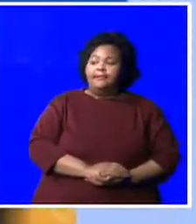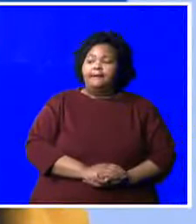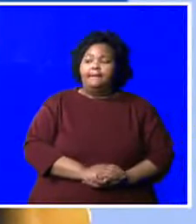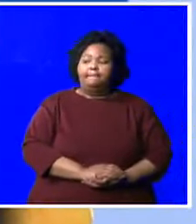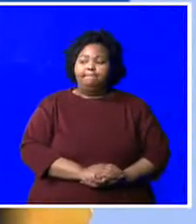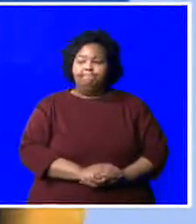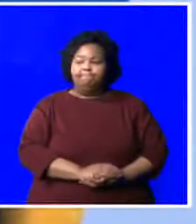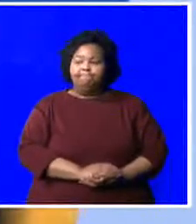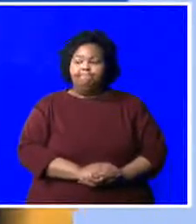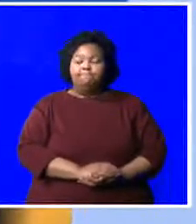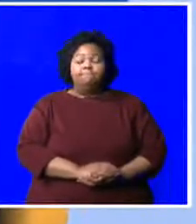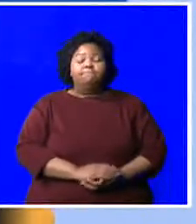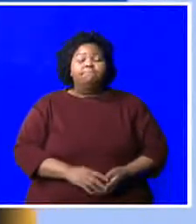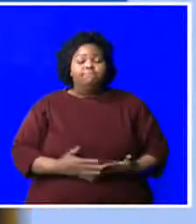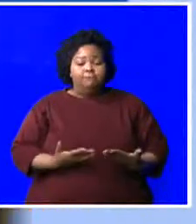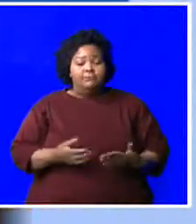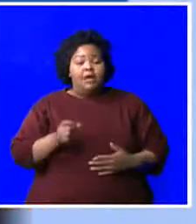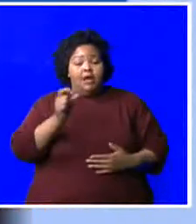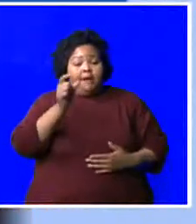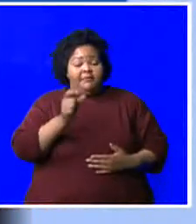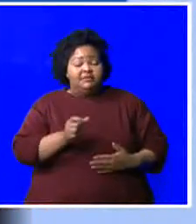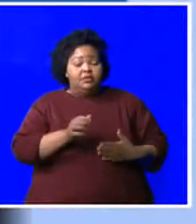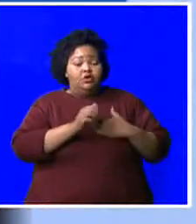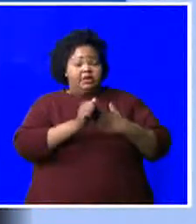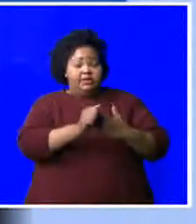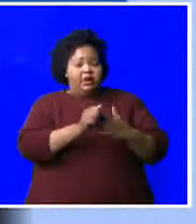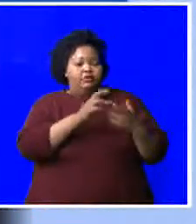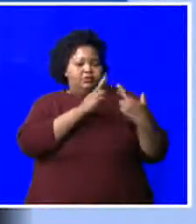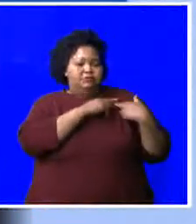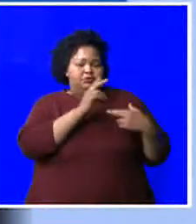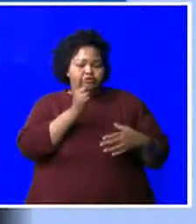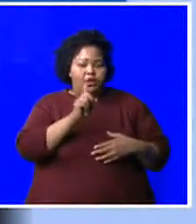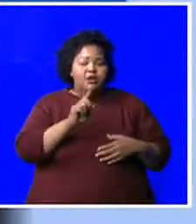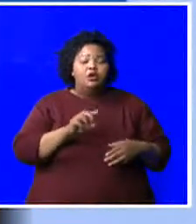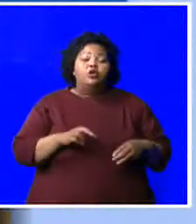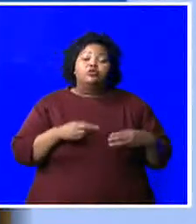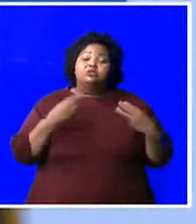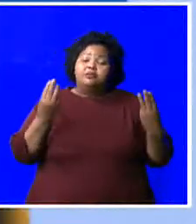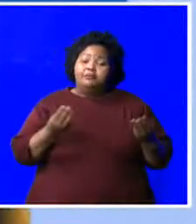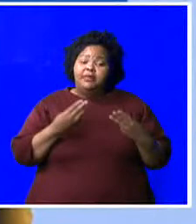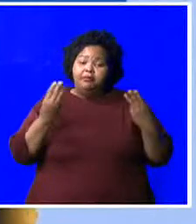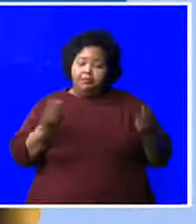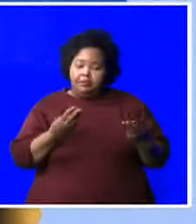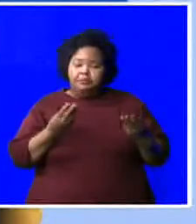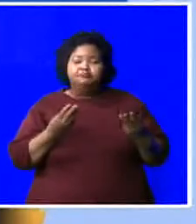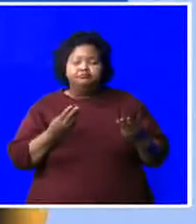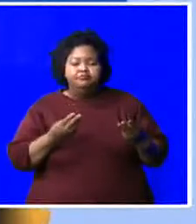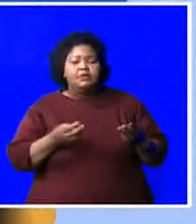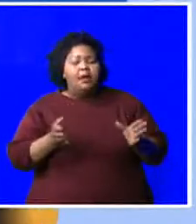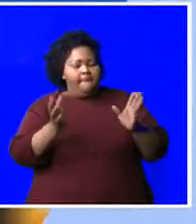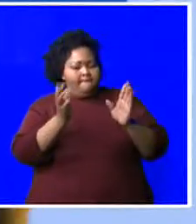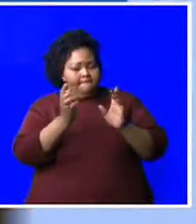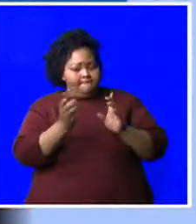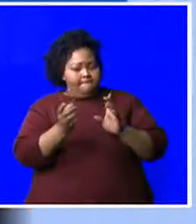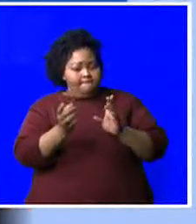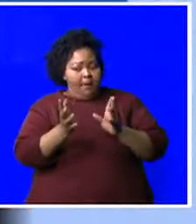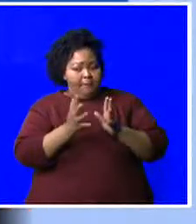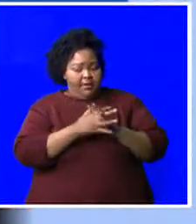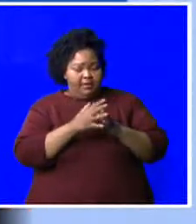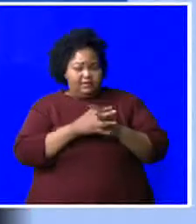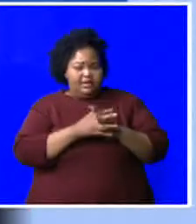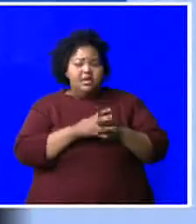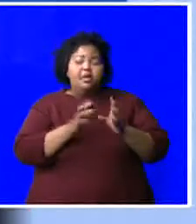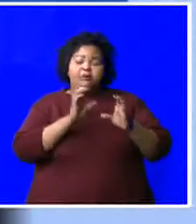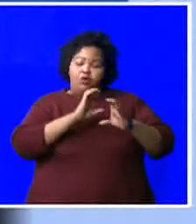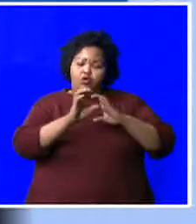ukuthi sisekhona yini lesinye sikhulumi lesendvulele sitsite ingwenyama yemhlaba itolo nakuthandi ikhiphe